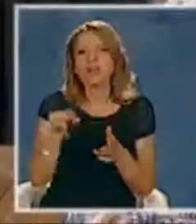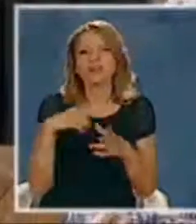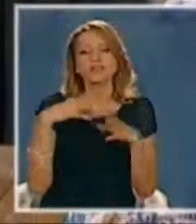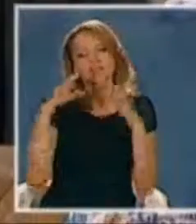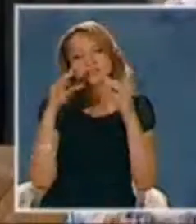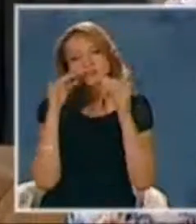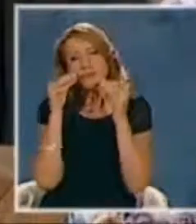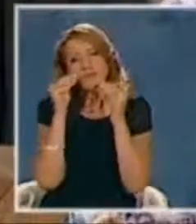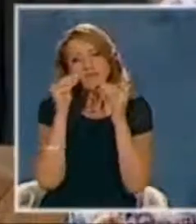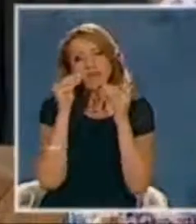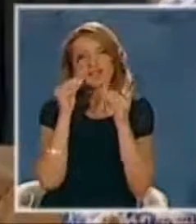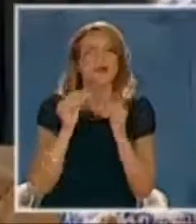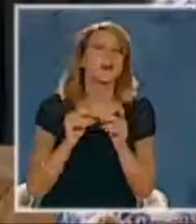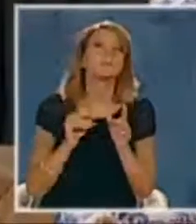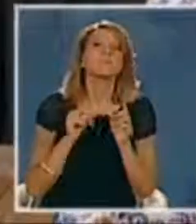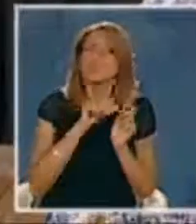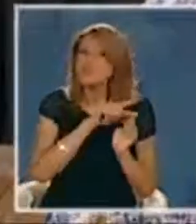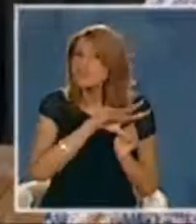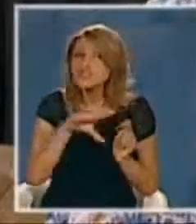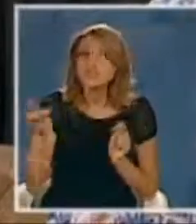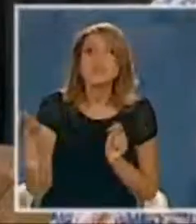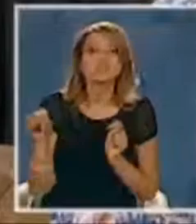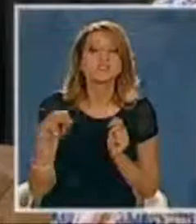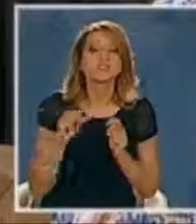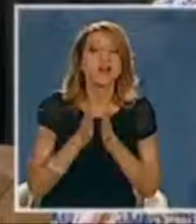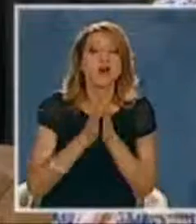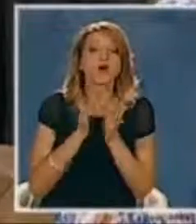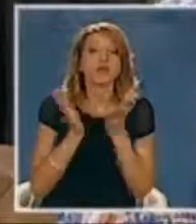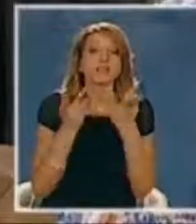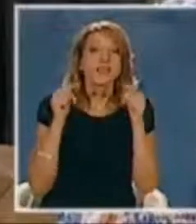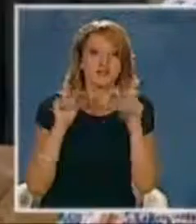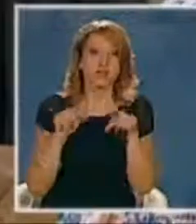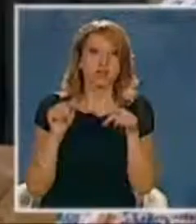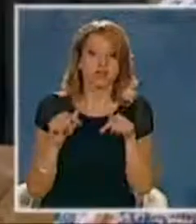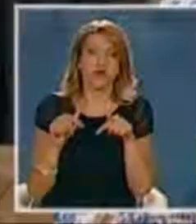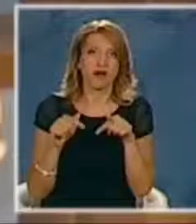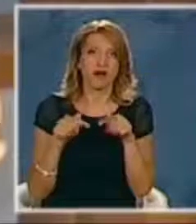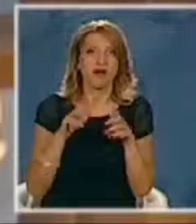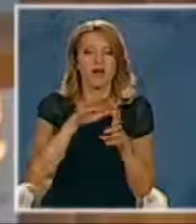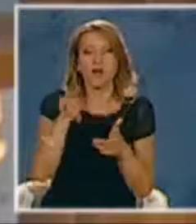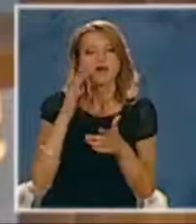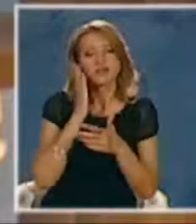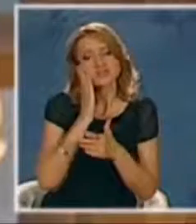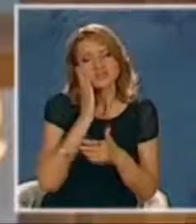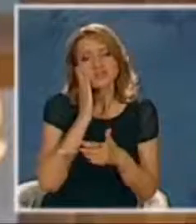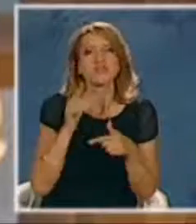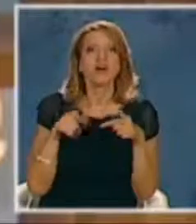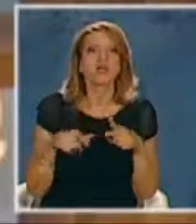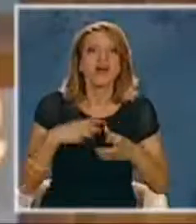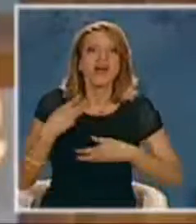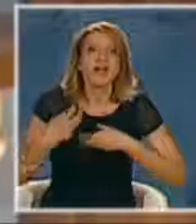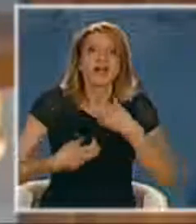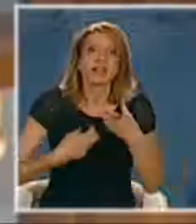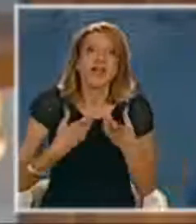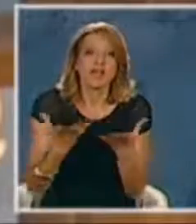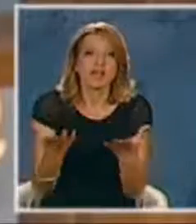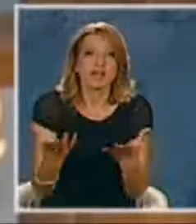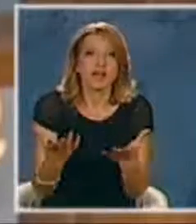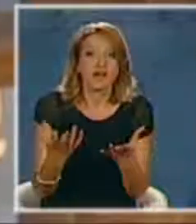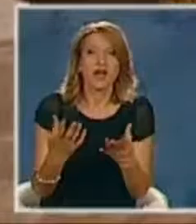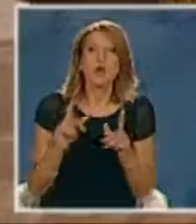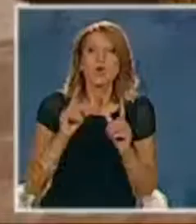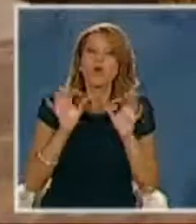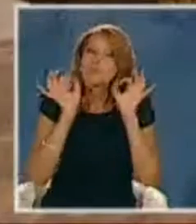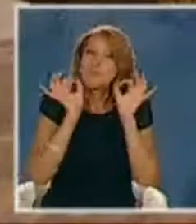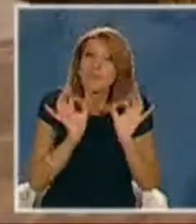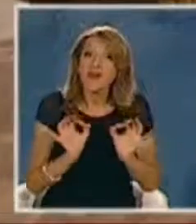правя сеанси, да, при всеки се получава това нещо, това е енергия. Всичко около нас е енергия и насочвайки